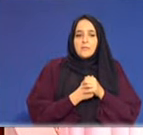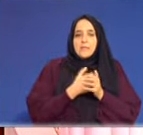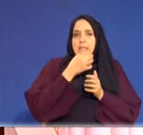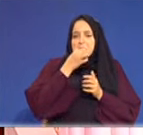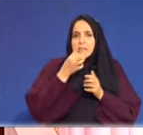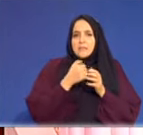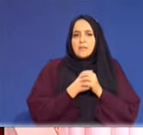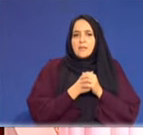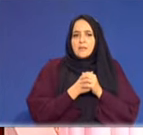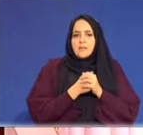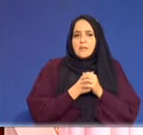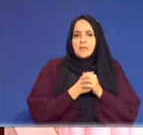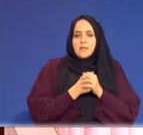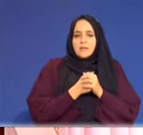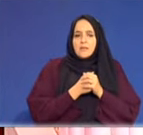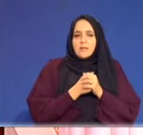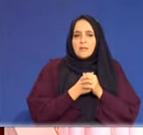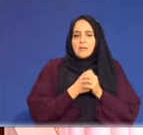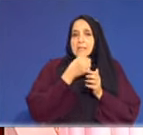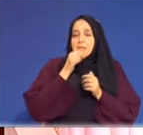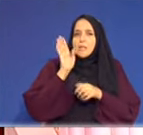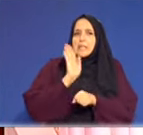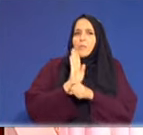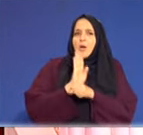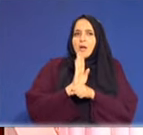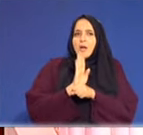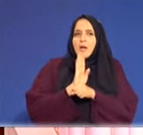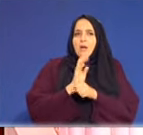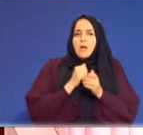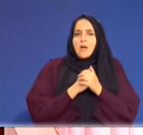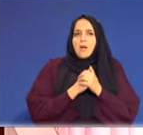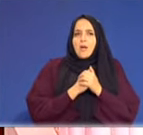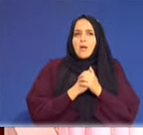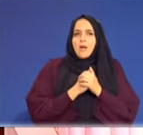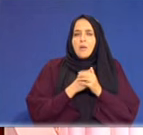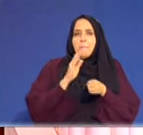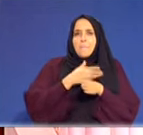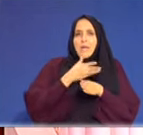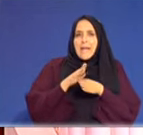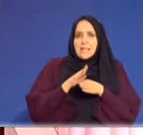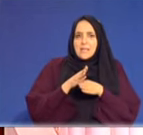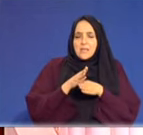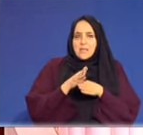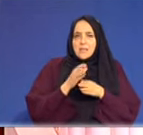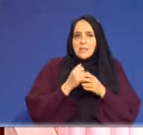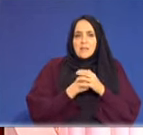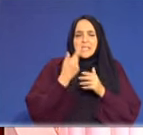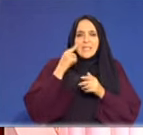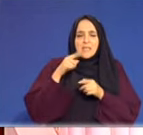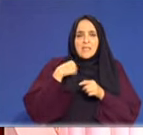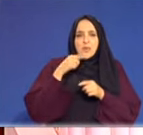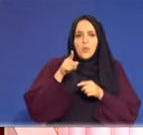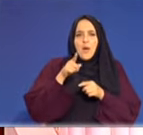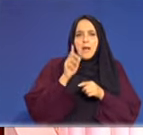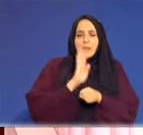تشاهدوا سامحني عند التعبير، قالت لهم تشاهدوا نهبطكم، يعني هدتهم خوفتهم منا. طيب